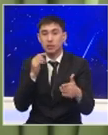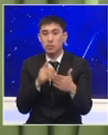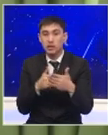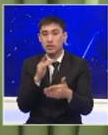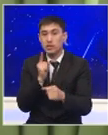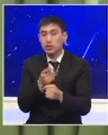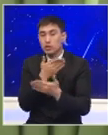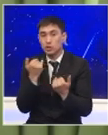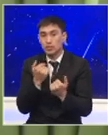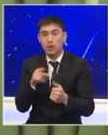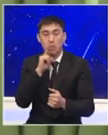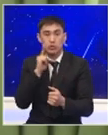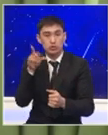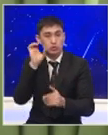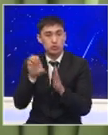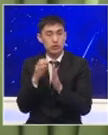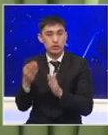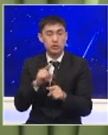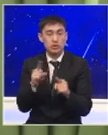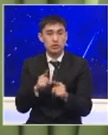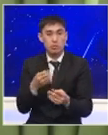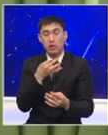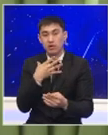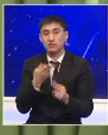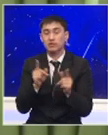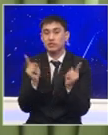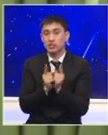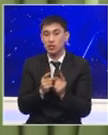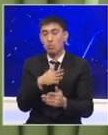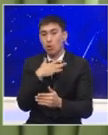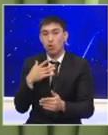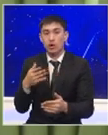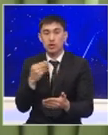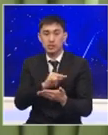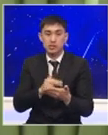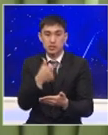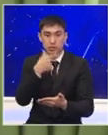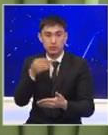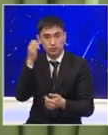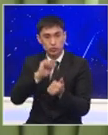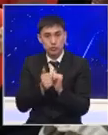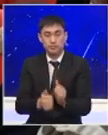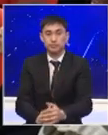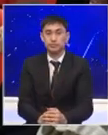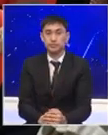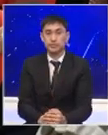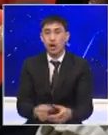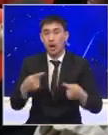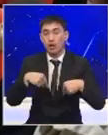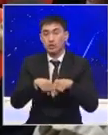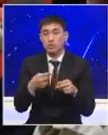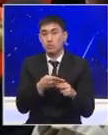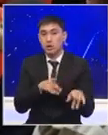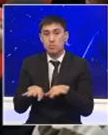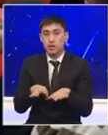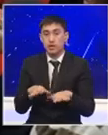молодежь прислушивается к его наставлениям Мне очень понравилось эта встреча Я многое почерпнула для себя организаторами